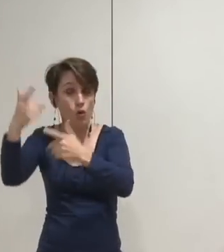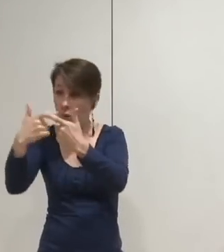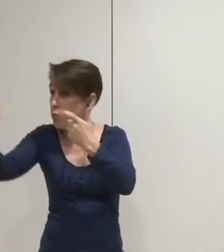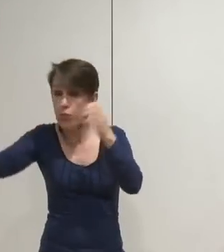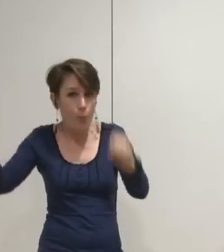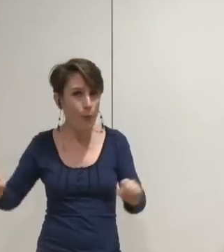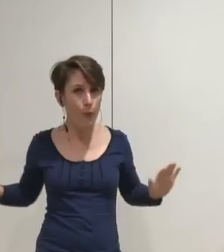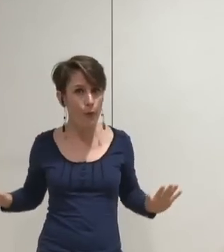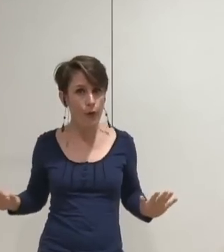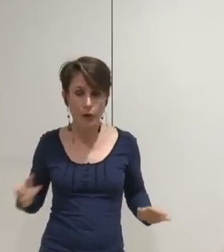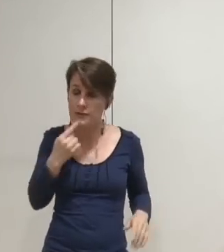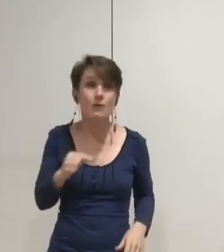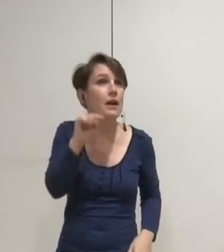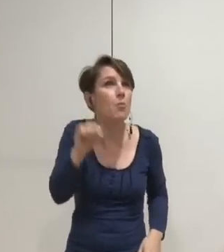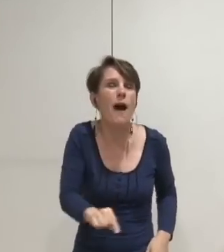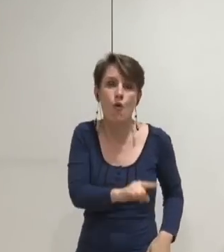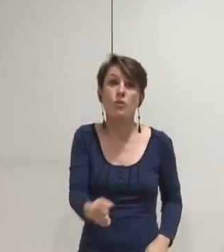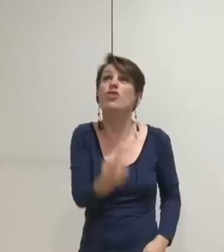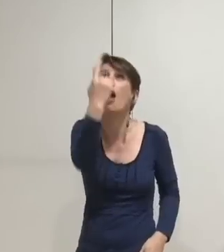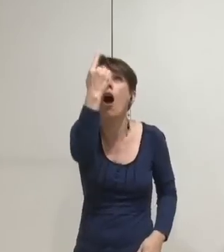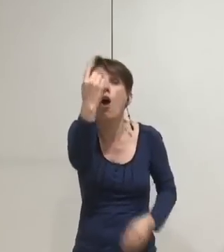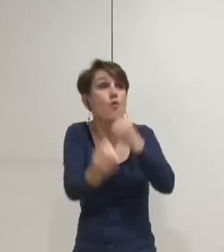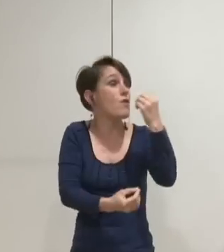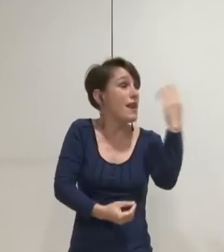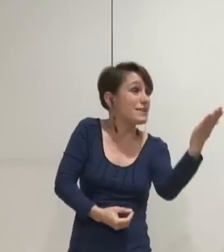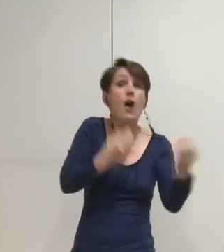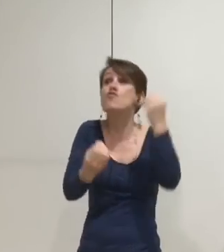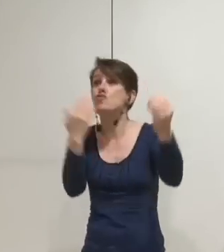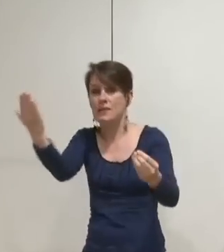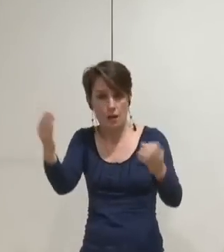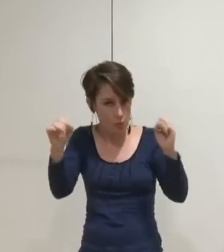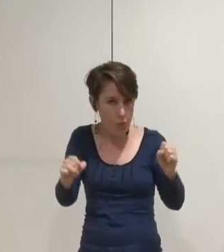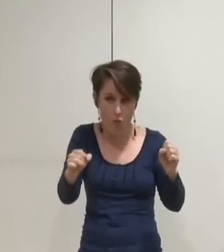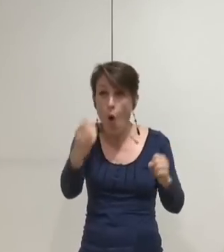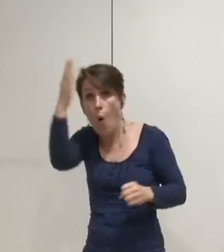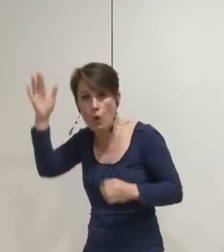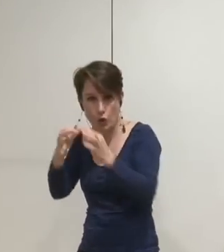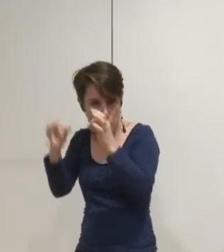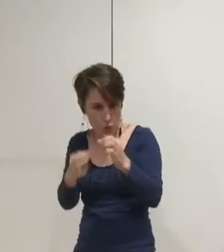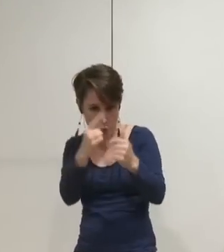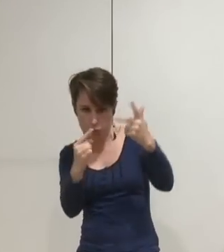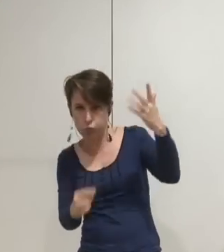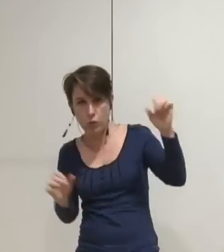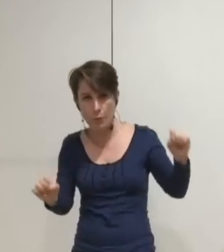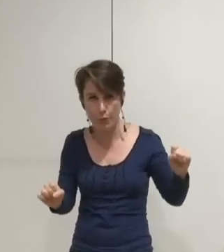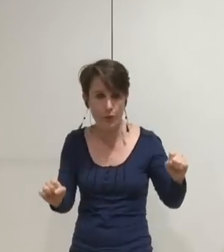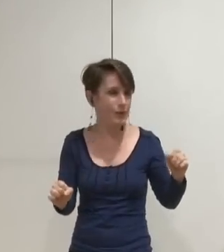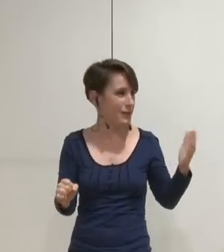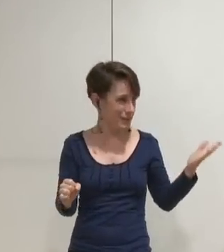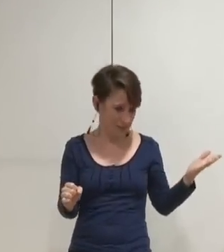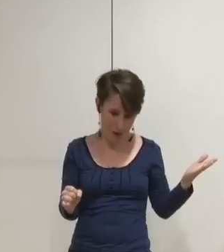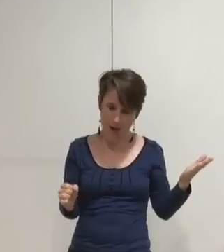avait c'était pas le l'association ou la gestion directe il y avait une autre solution et comme nous avons le débat